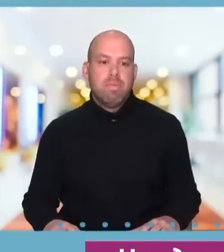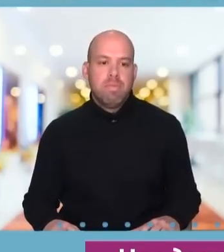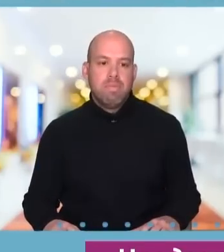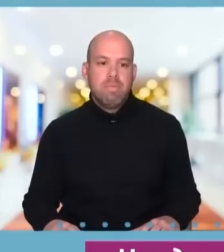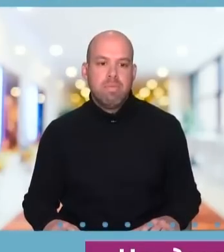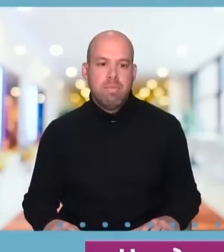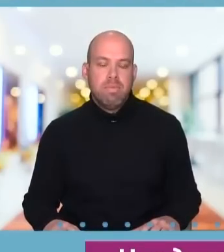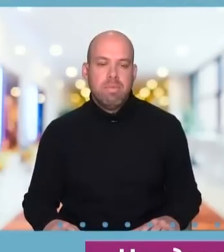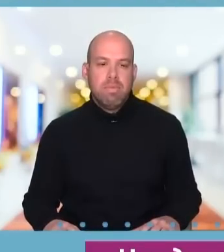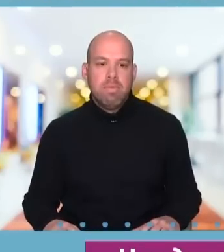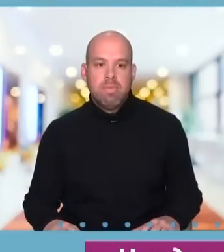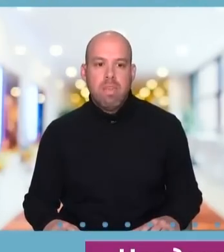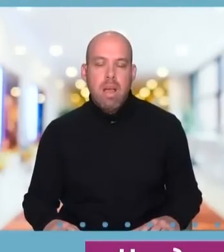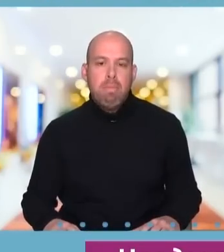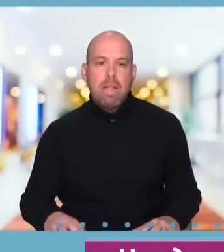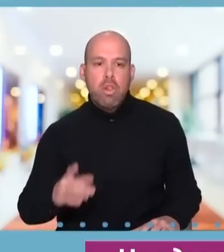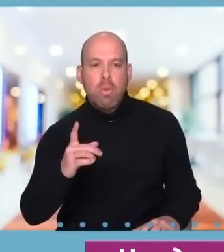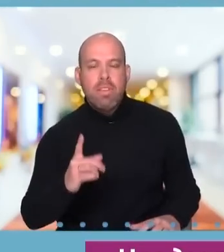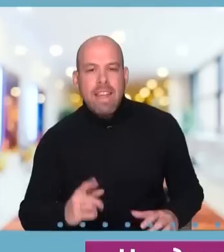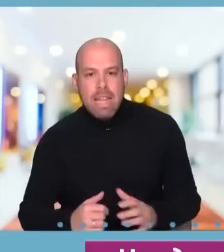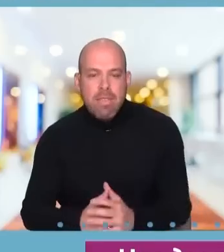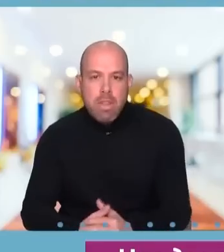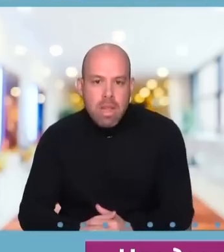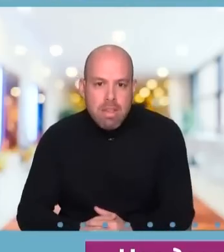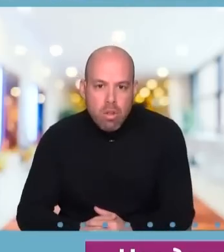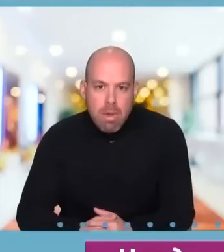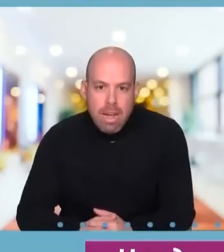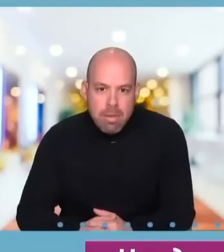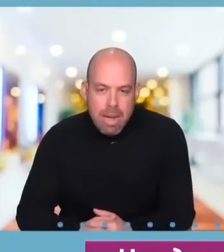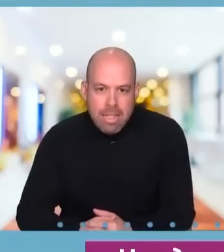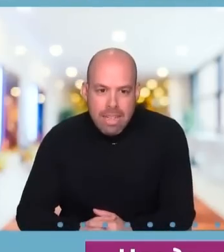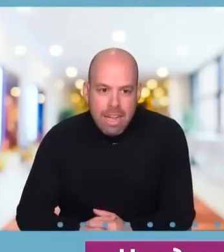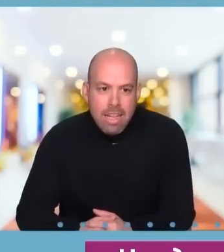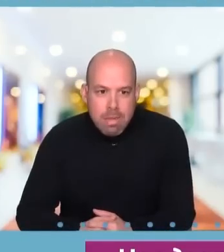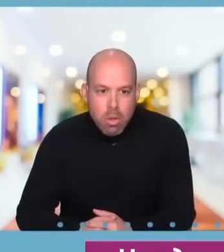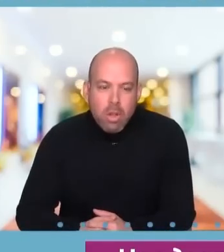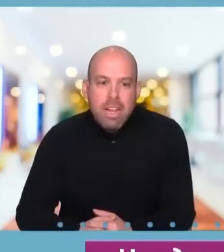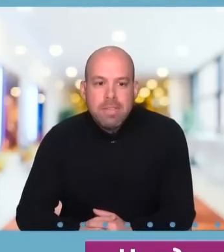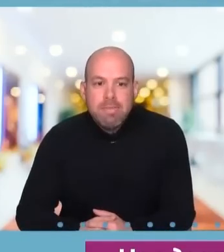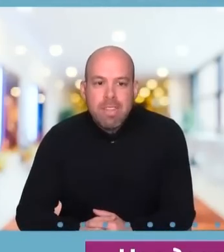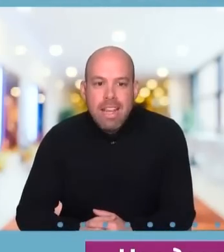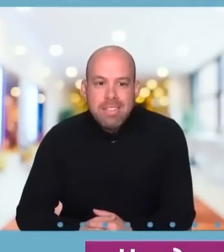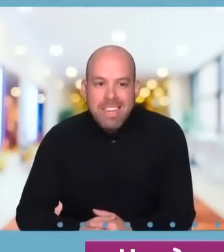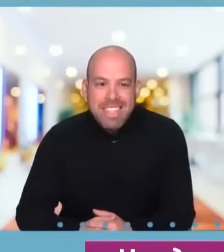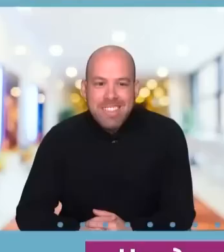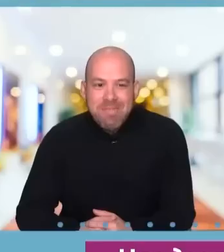Στην Καραβάτου, στο Κουσκούς, κάτι τέτοιο. Θυμάστε, παιδιά. Πάντως, από ό,τι φαίνεται, θα βρεθούν σύντομα πάλι τελικά την Πρωτοχρονιά.